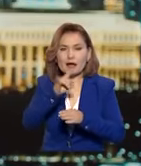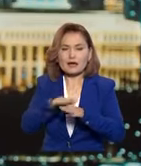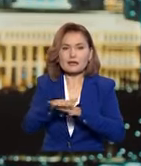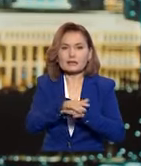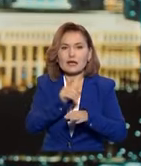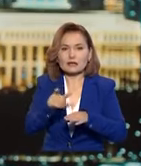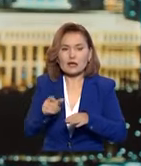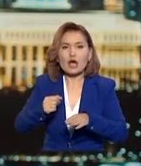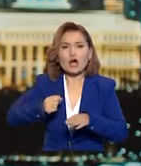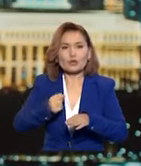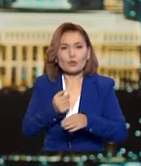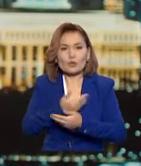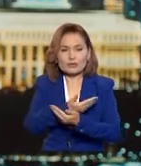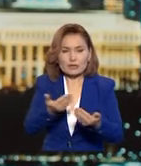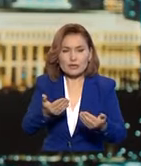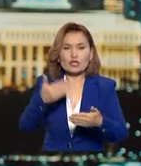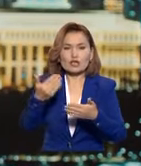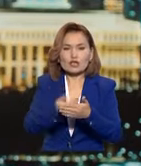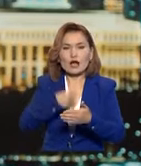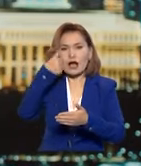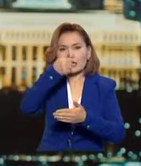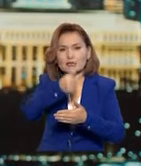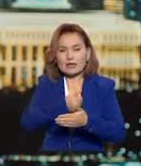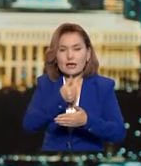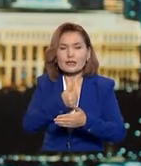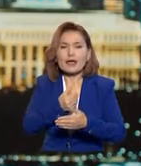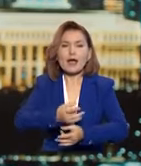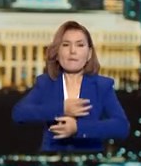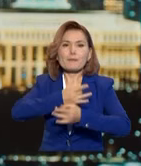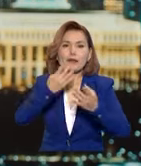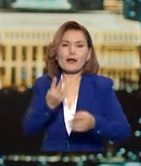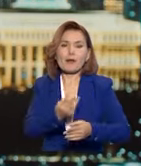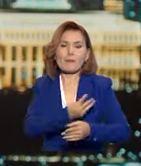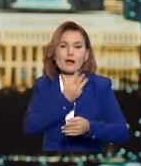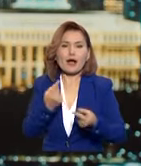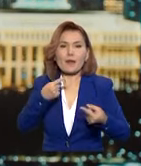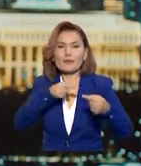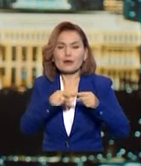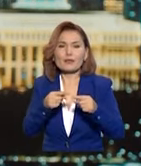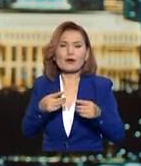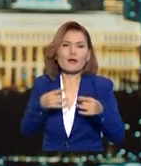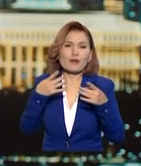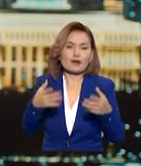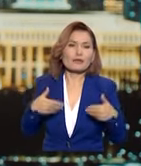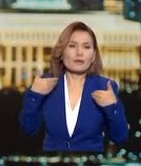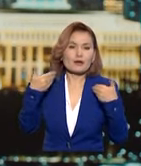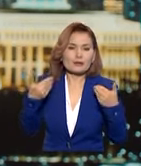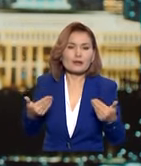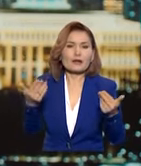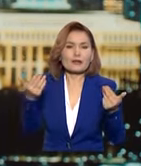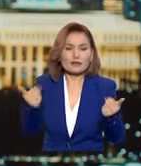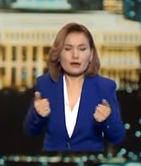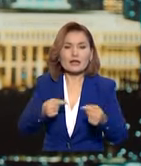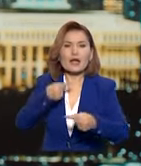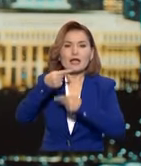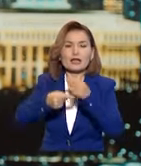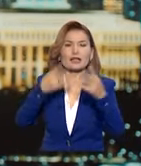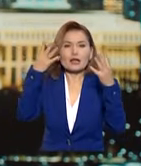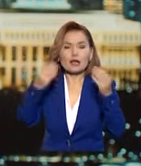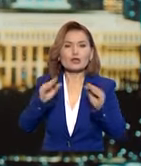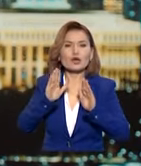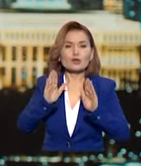жаңа жыл кешінде бәріміз мерекелік көңіл-күймен бір-бірімізге ақ тілегімізді арнаймыз. Келер күннен